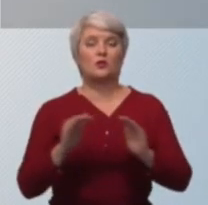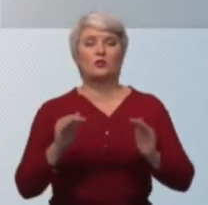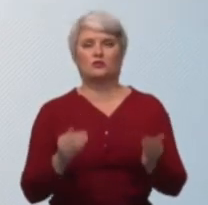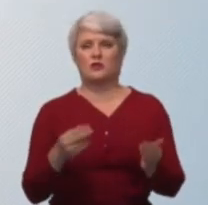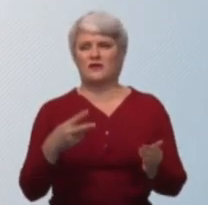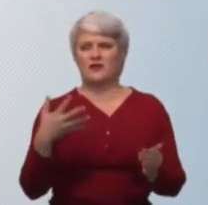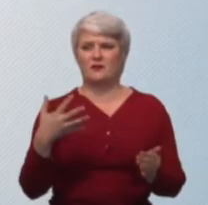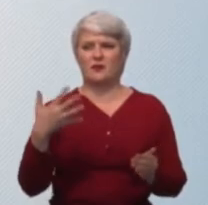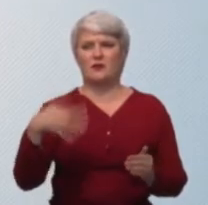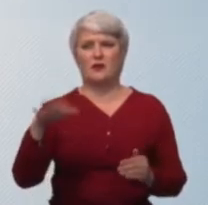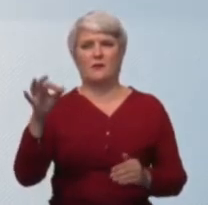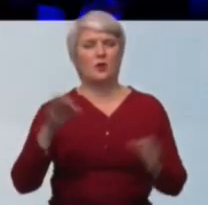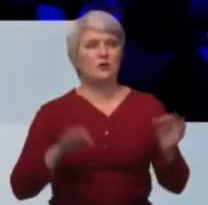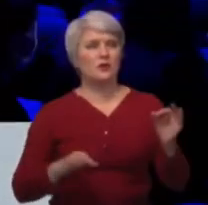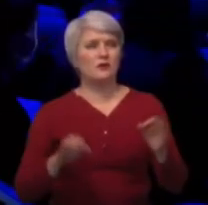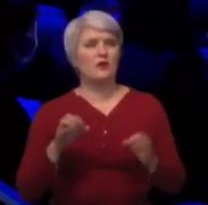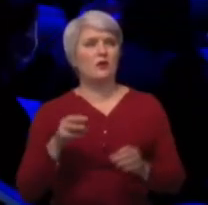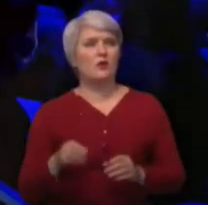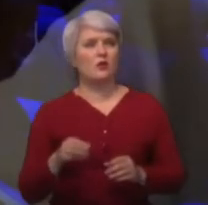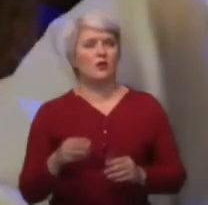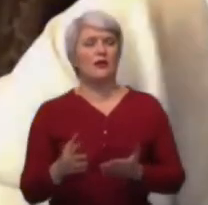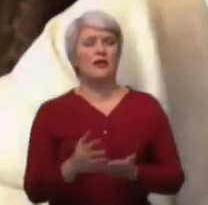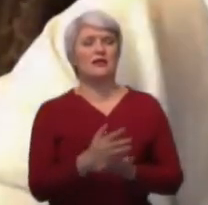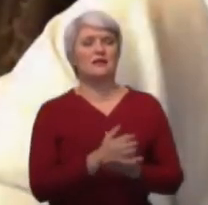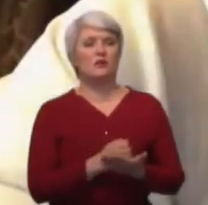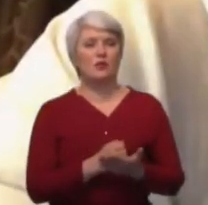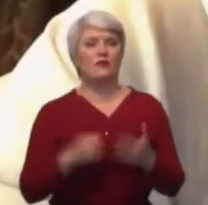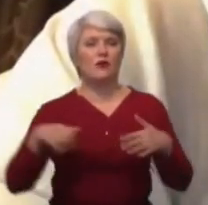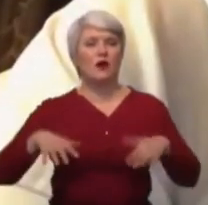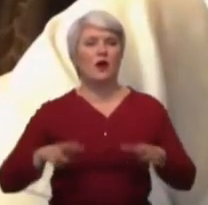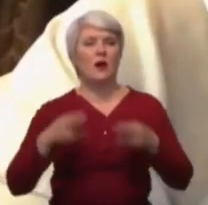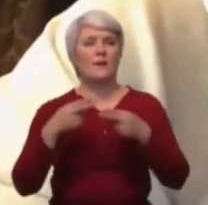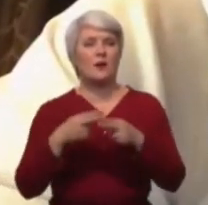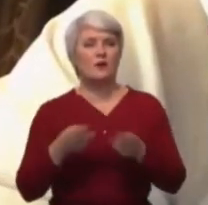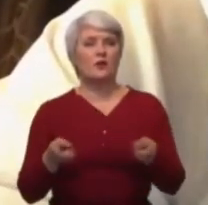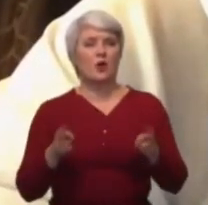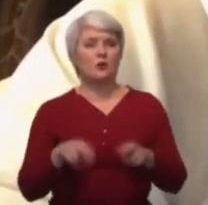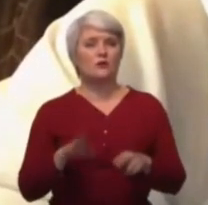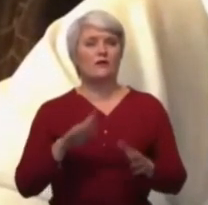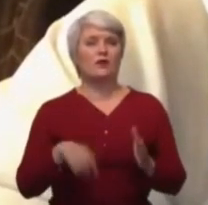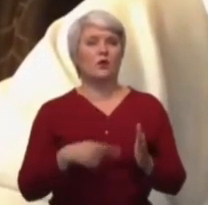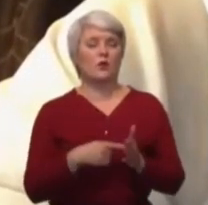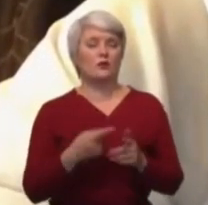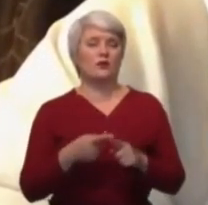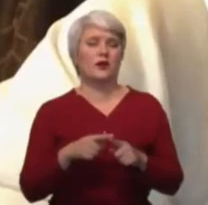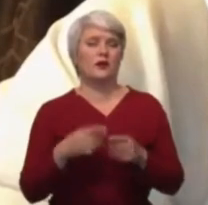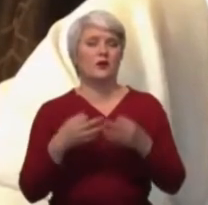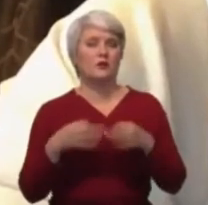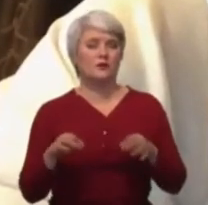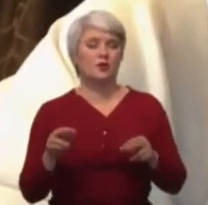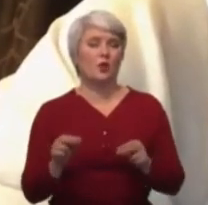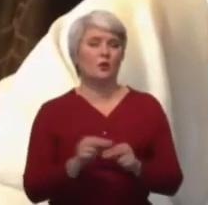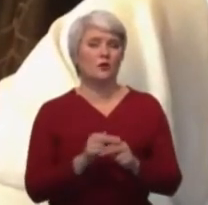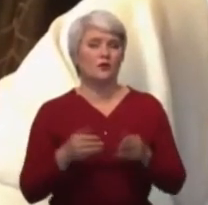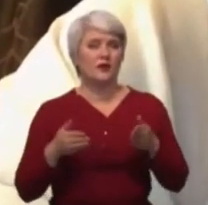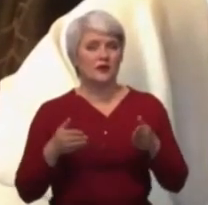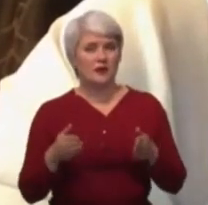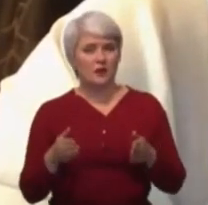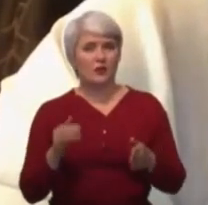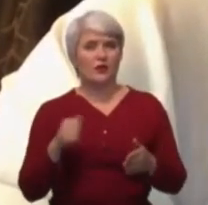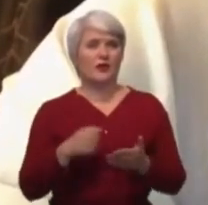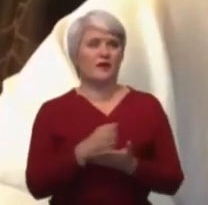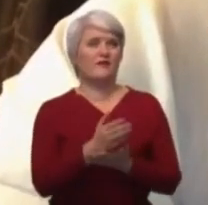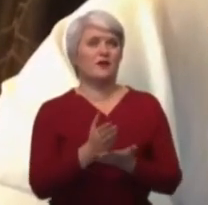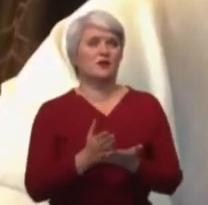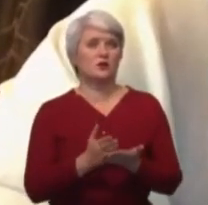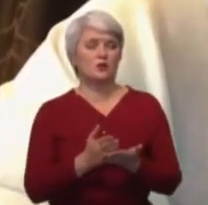помню, 25% или 50% от сборов портовых оставалась в городе. Это позволит не только отремонтировать дороги, но и, в принципе,